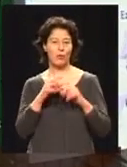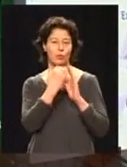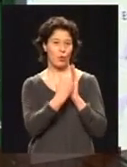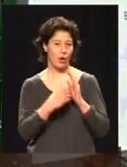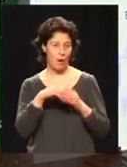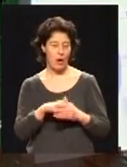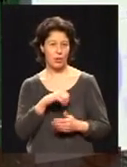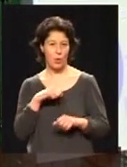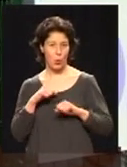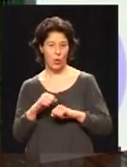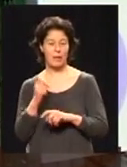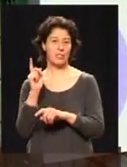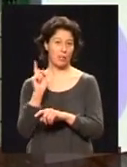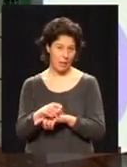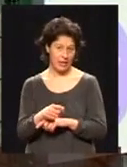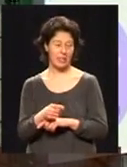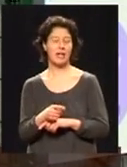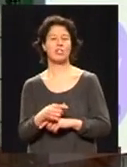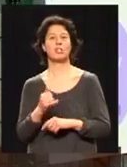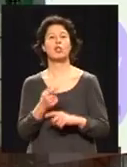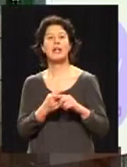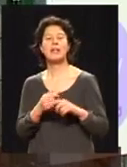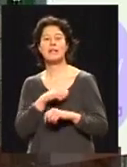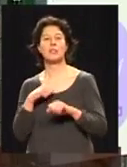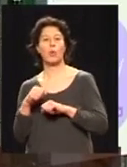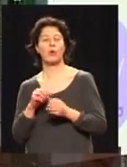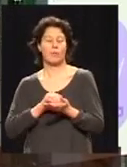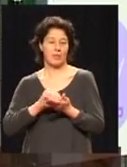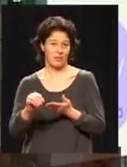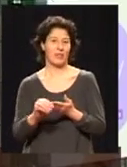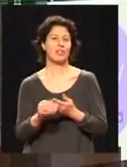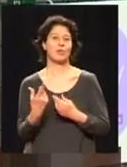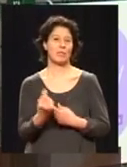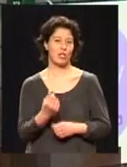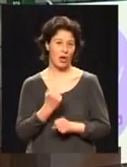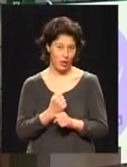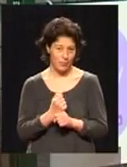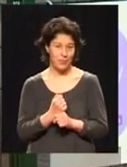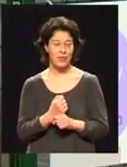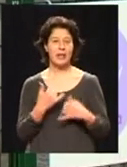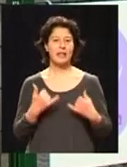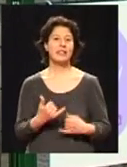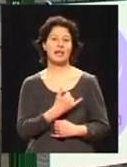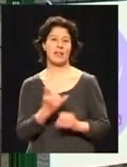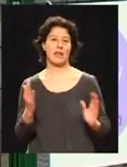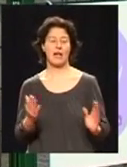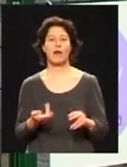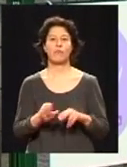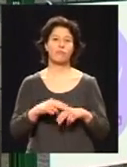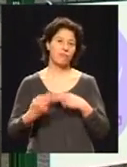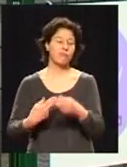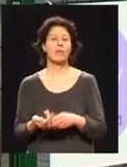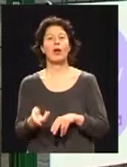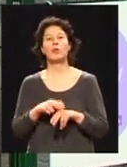az önkormányzat megrendelésére és a részönkormányzat finanszírozásában készült. Az idei év során